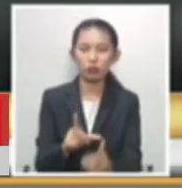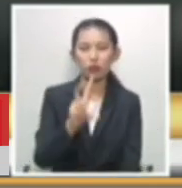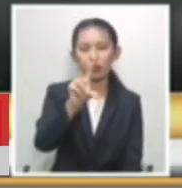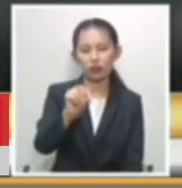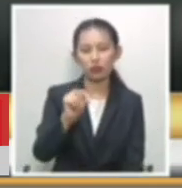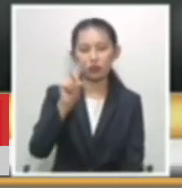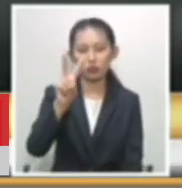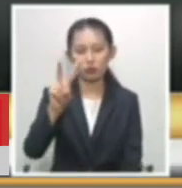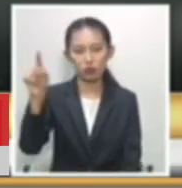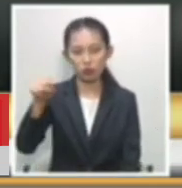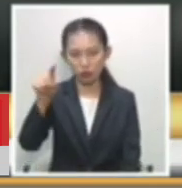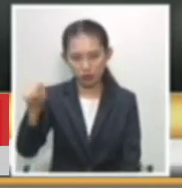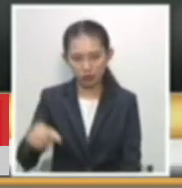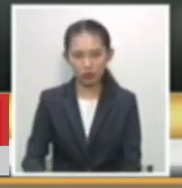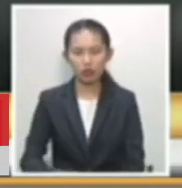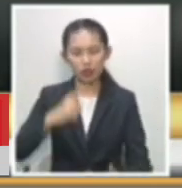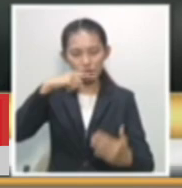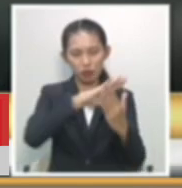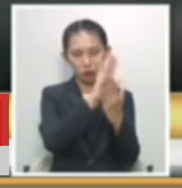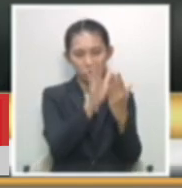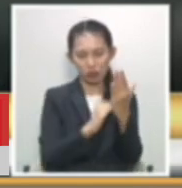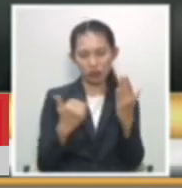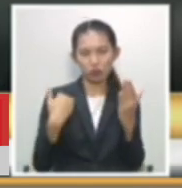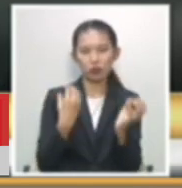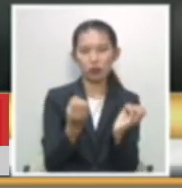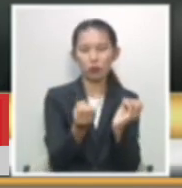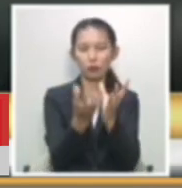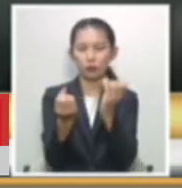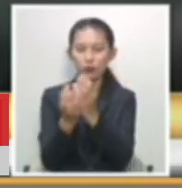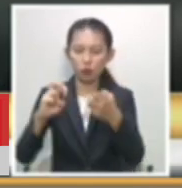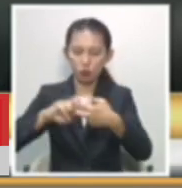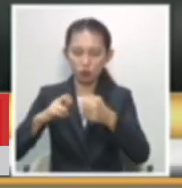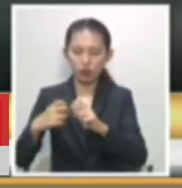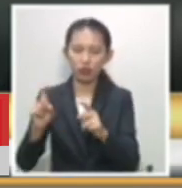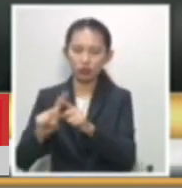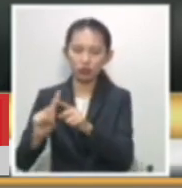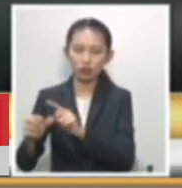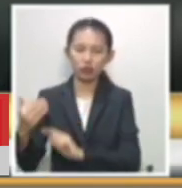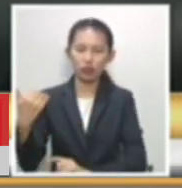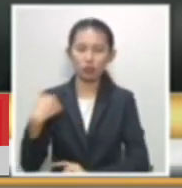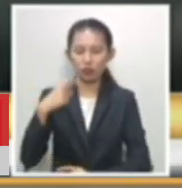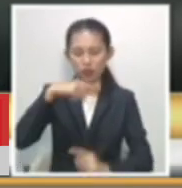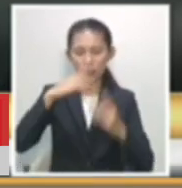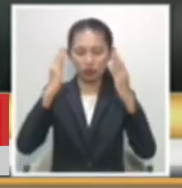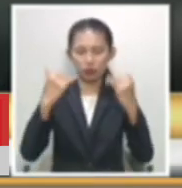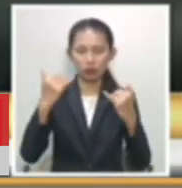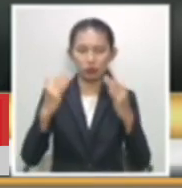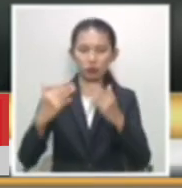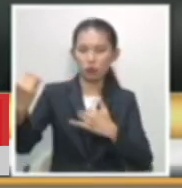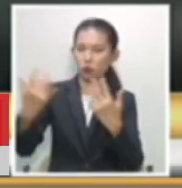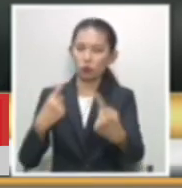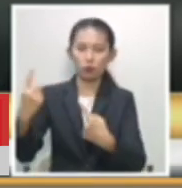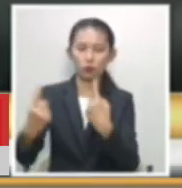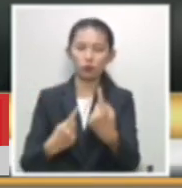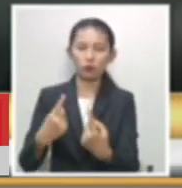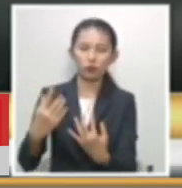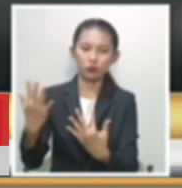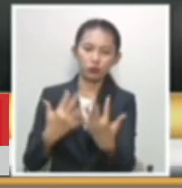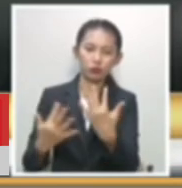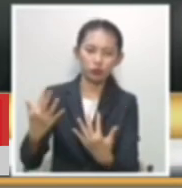22% ประเทศไทยเรามีอุปสรรคหลายอย่างค่ะที่ทำให้นักท่องเที่ยวไม่เข้าประเทศไม่ว่าจะเป็นเรื่องวีซ่